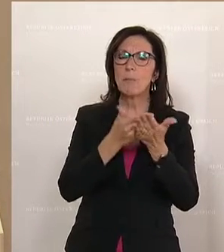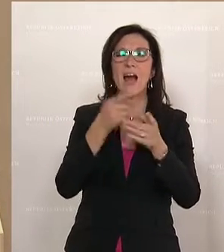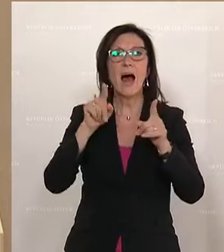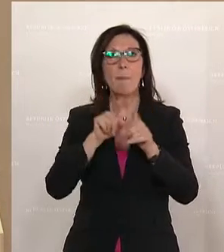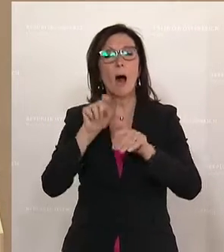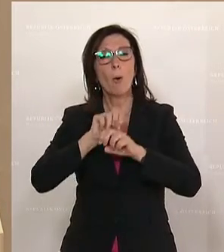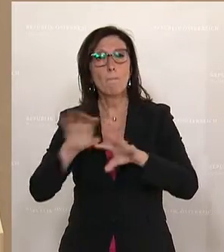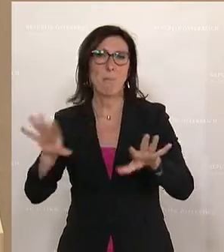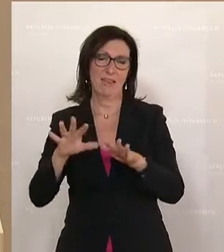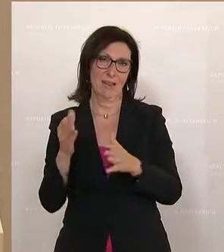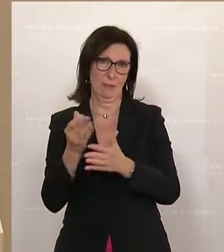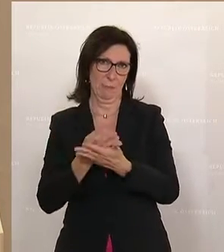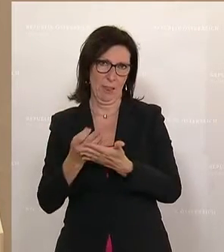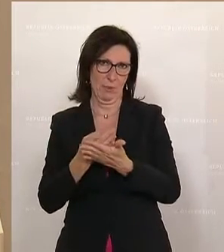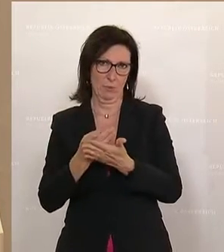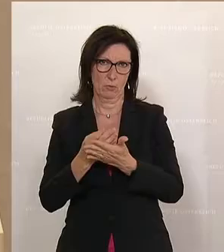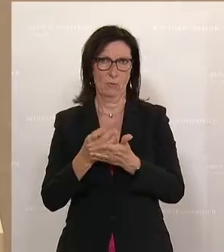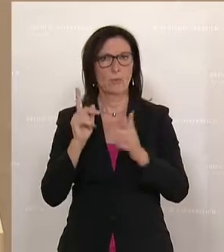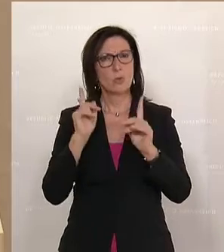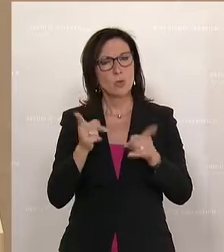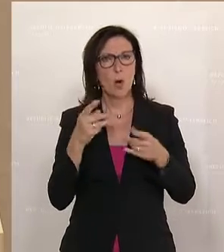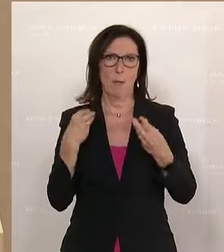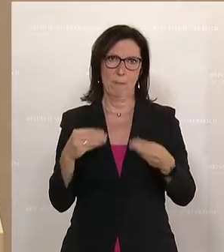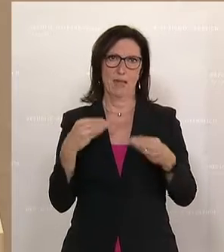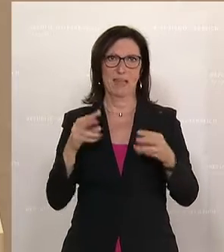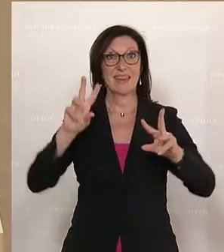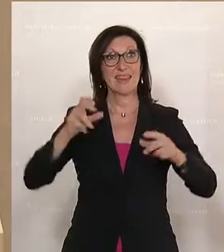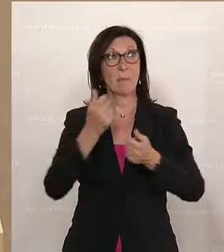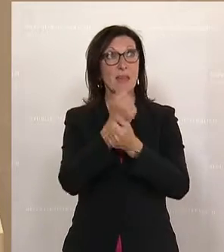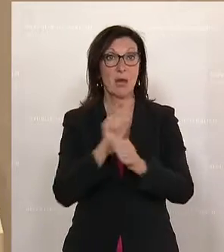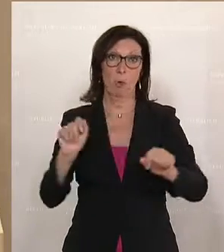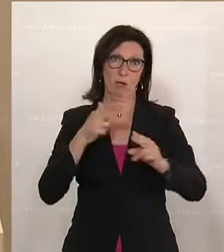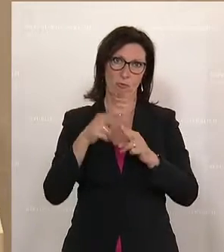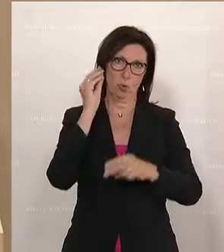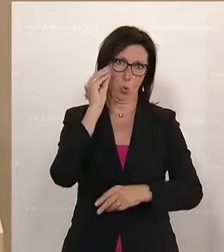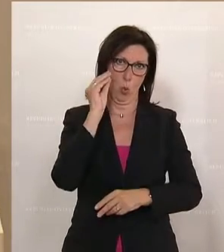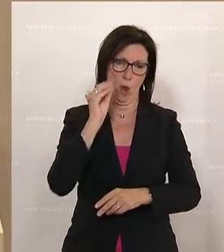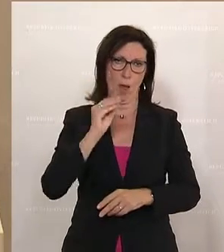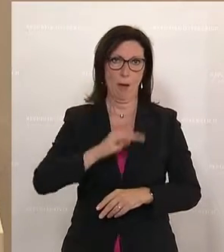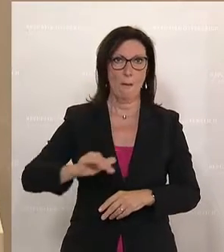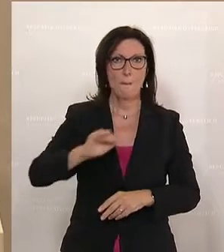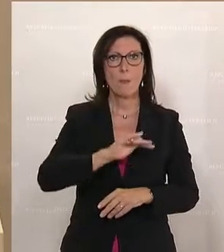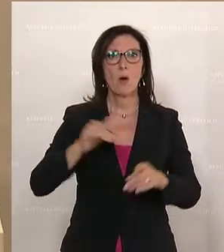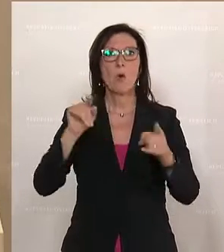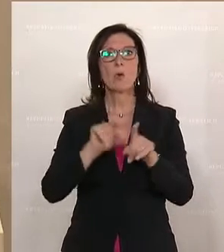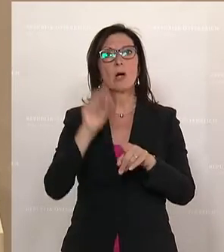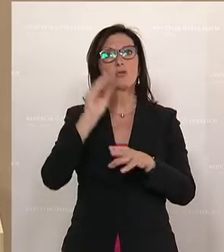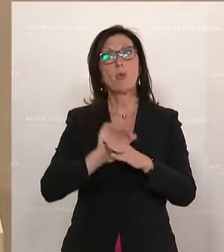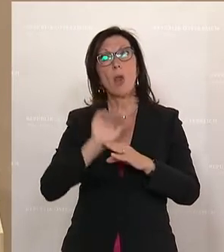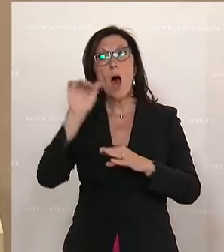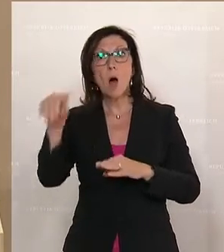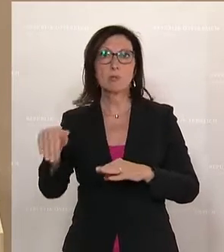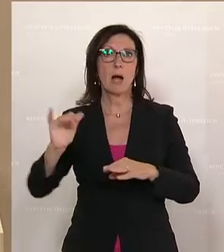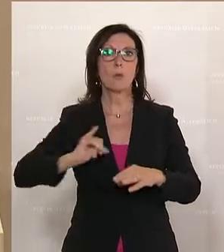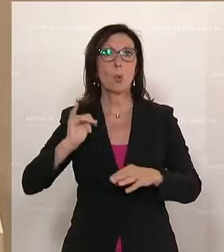geschaffen werden und Materialien zum Thema Demokratie für die Schulen und für die außerschulische Jugendarbeit